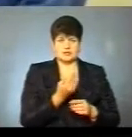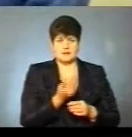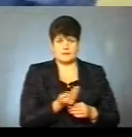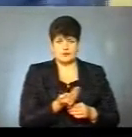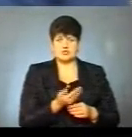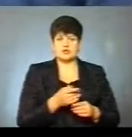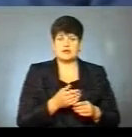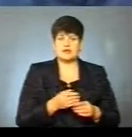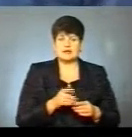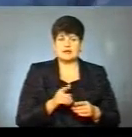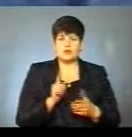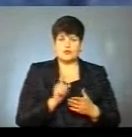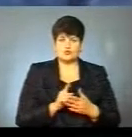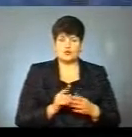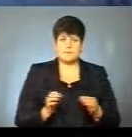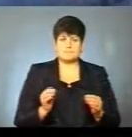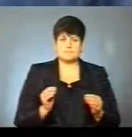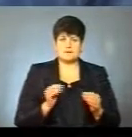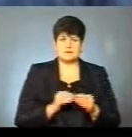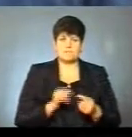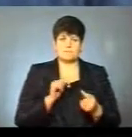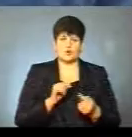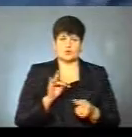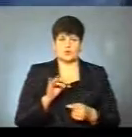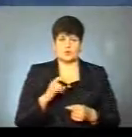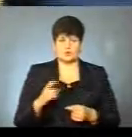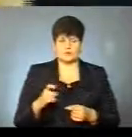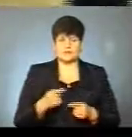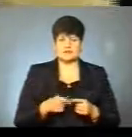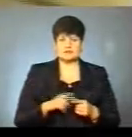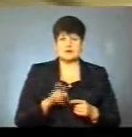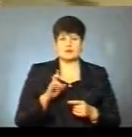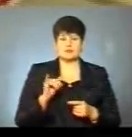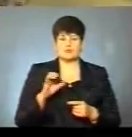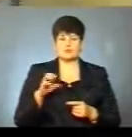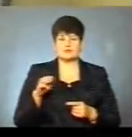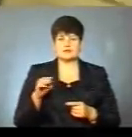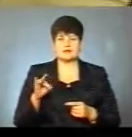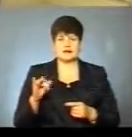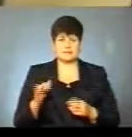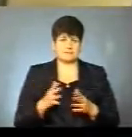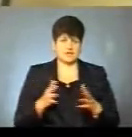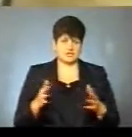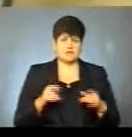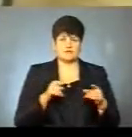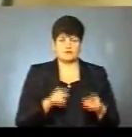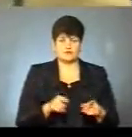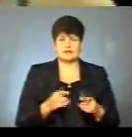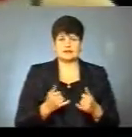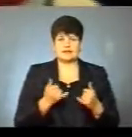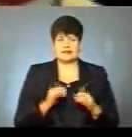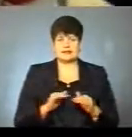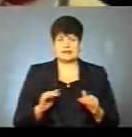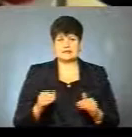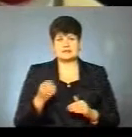і його обов'язково кріпити проти руху. Це вже йдуть як бустери більше. Вони розраховані для діток